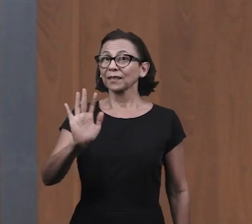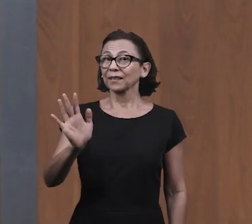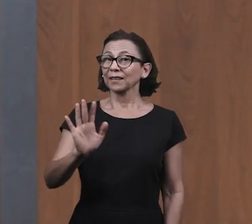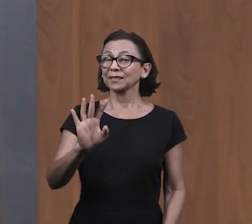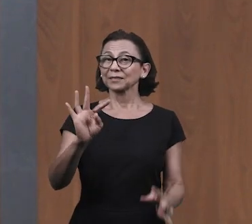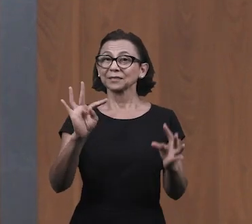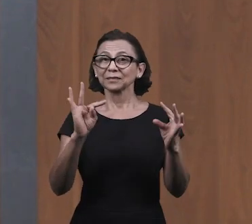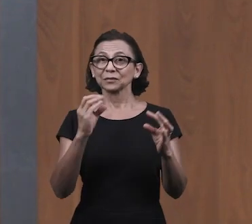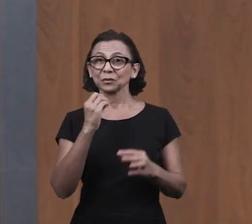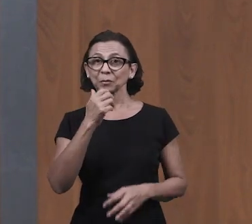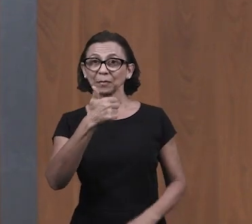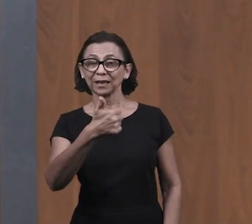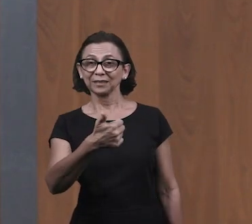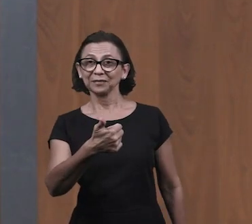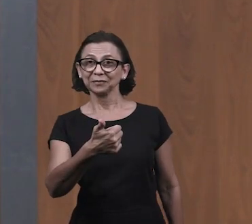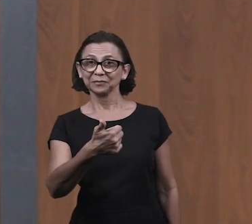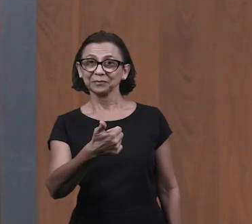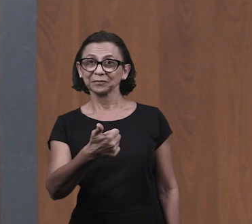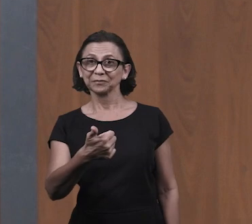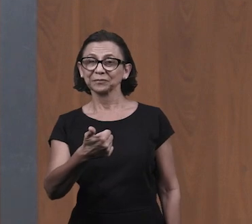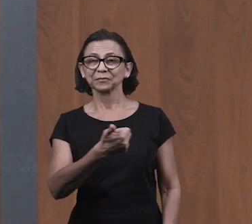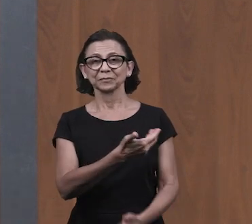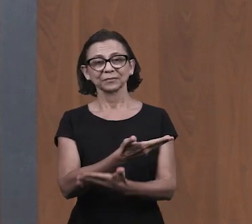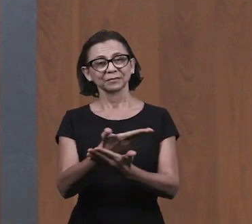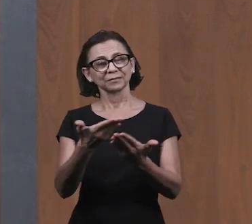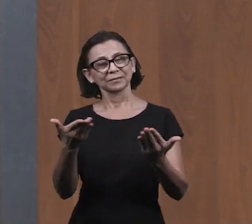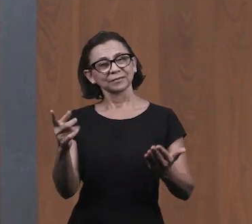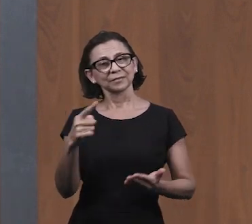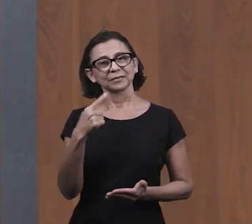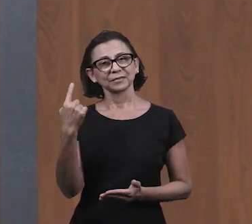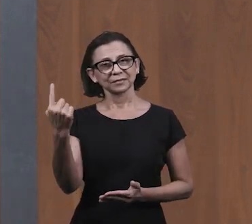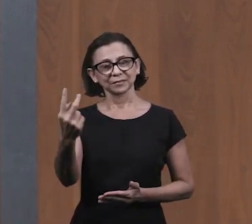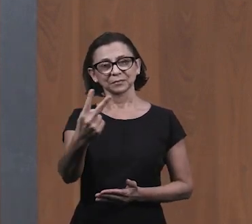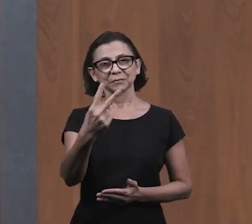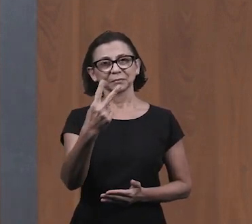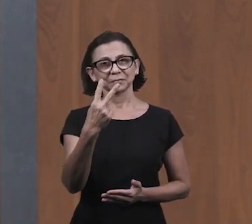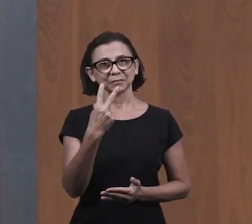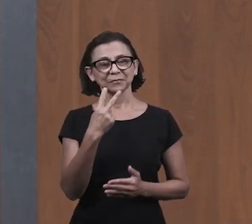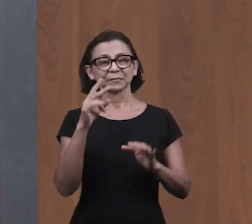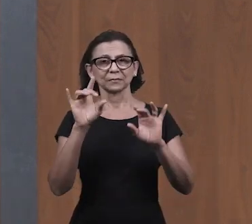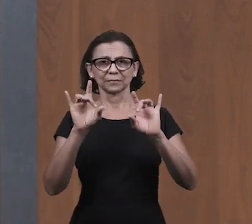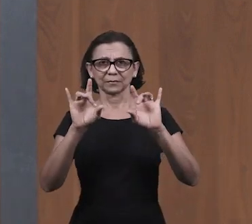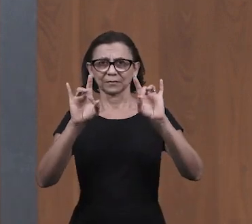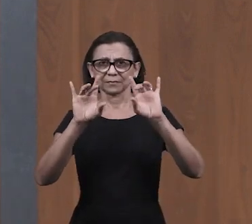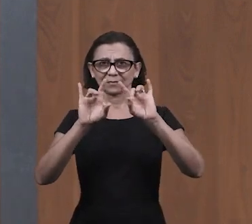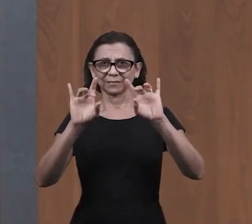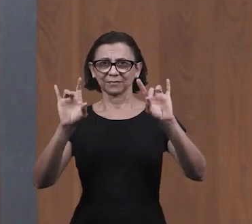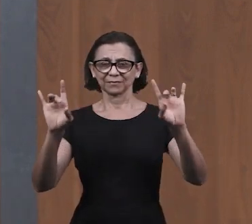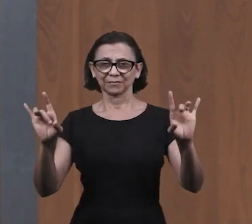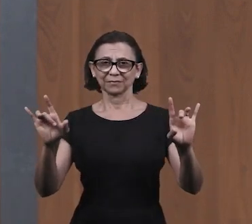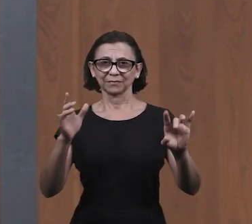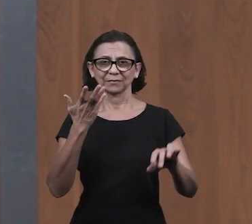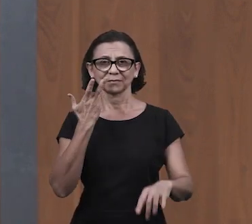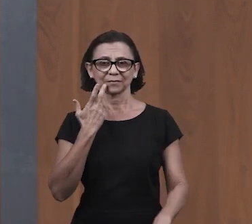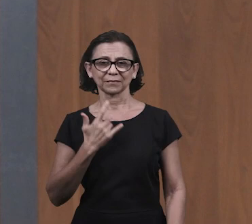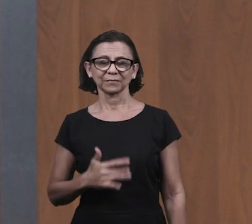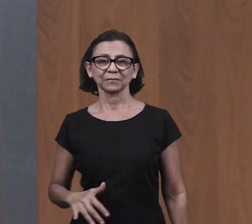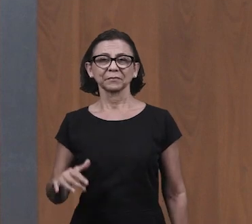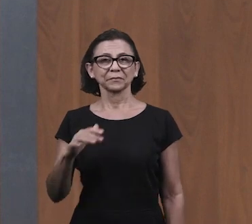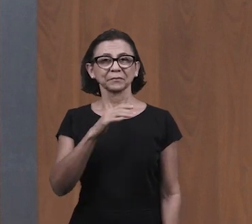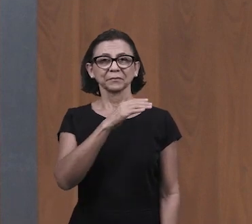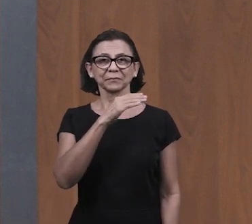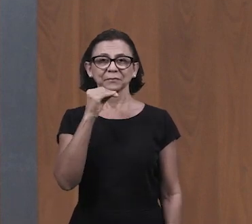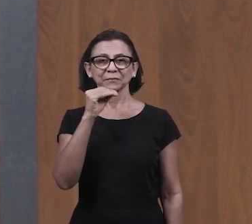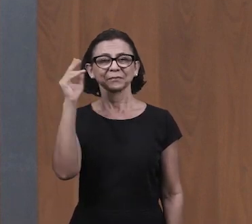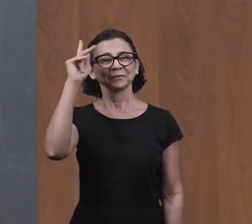Olá, pessoal. Tudo bem com vocês? Bonjour, est-ce que tout va bien avec vous? Je salue à tous qui nous